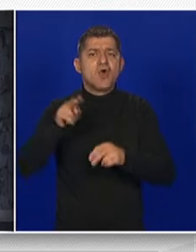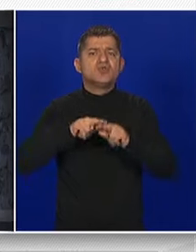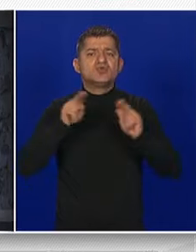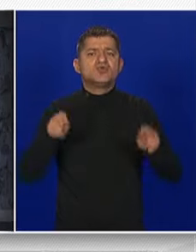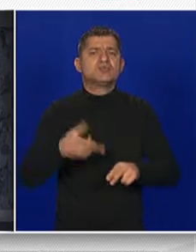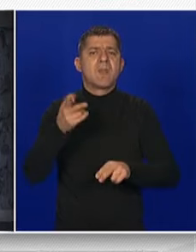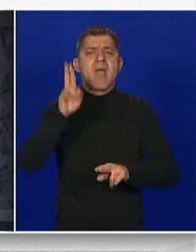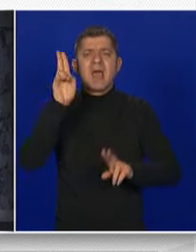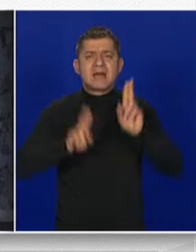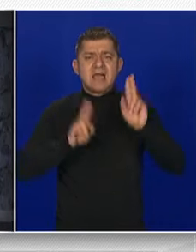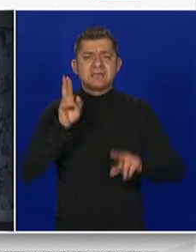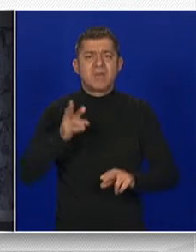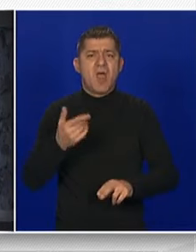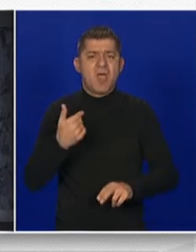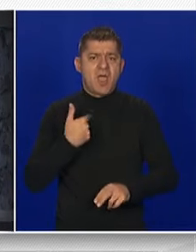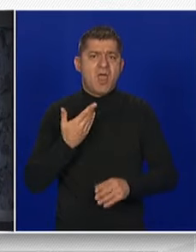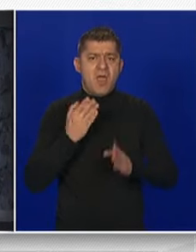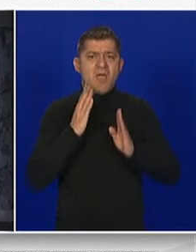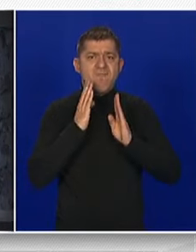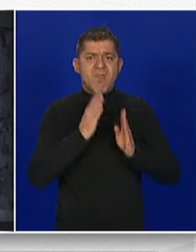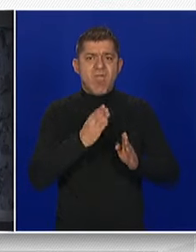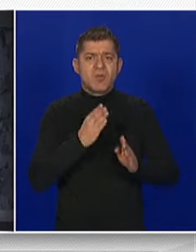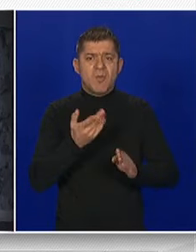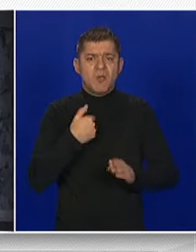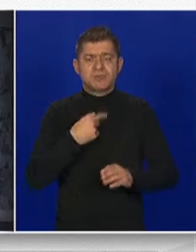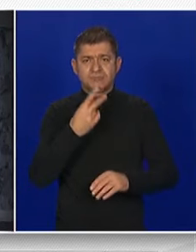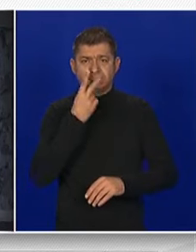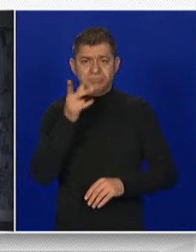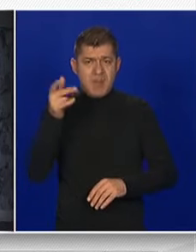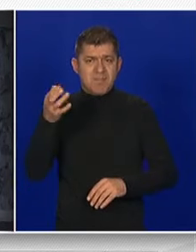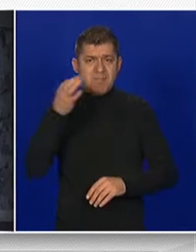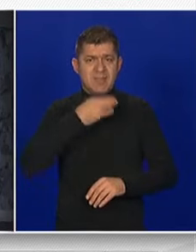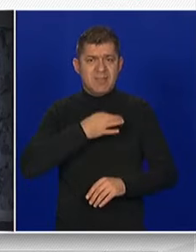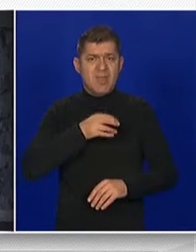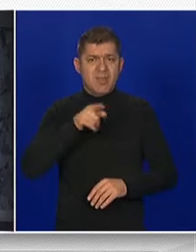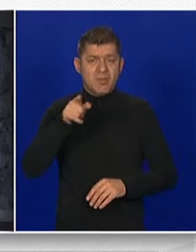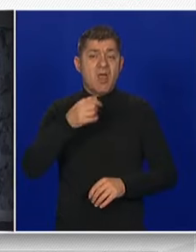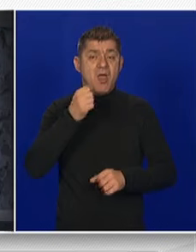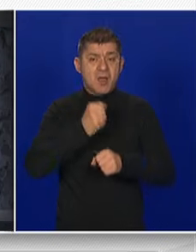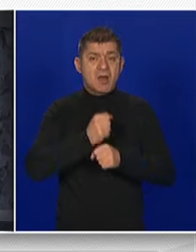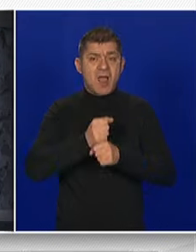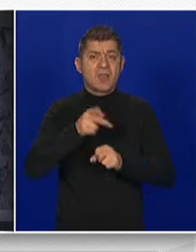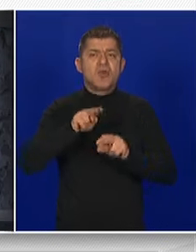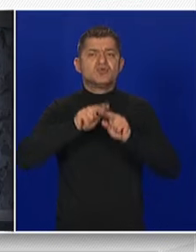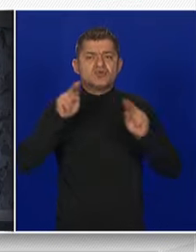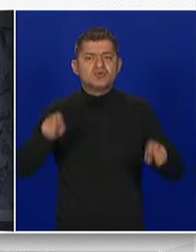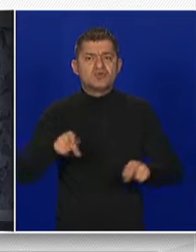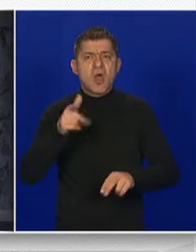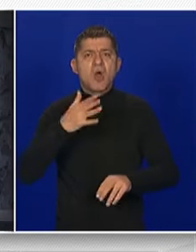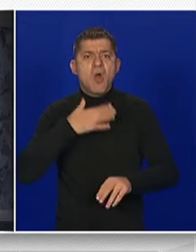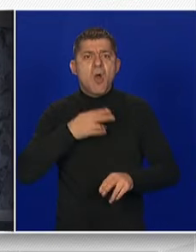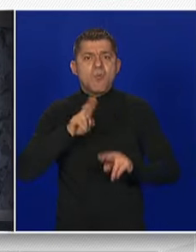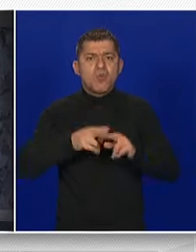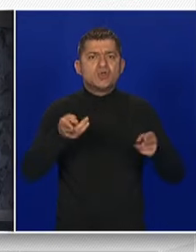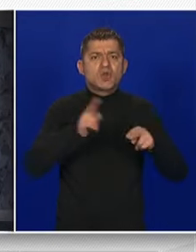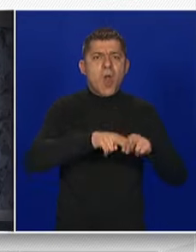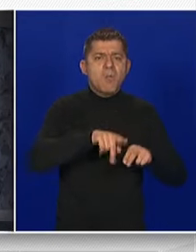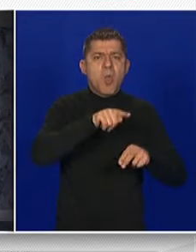rasprave. Ja vjerujem, kao što i vidim iz vašeg pitanja, da na tome rade. Jesu li sklopili